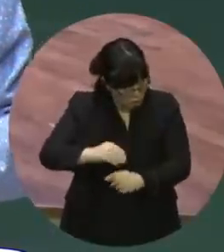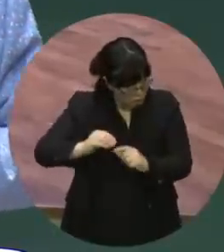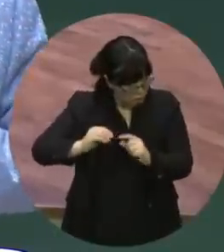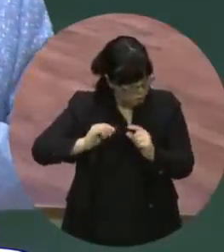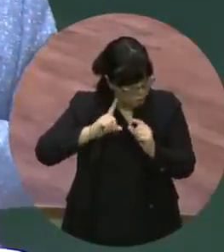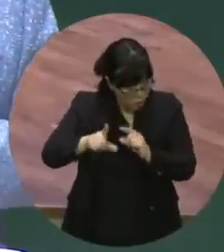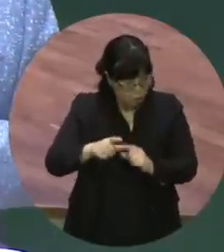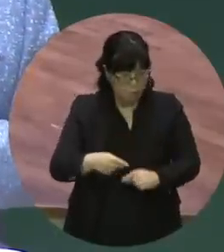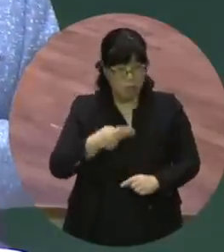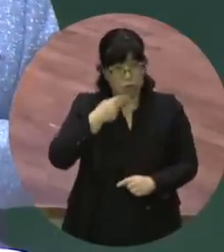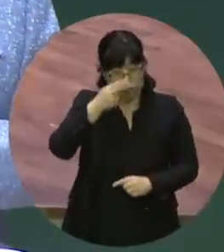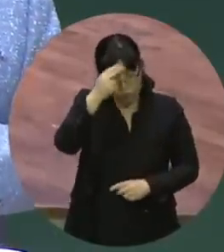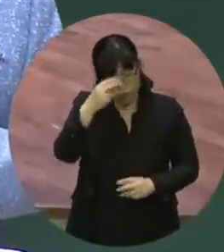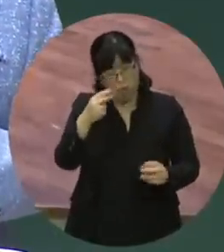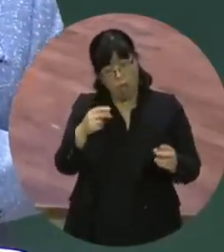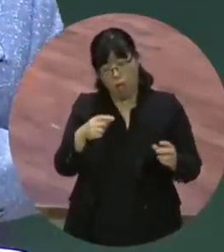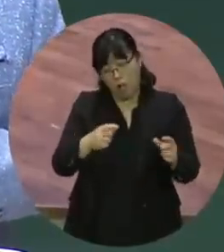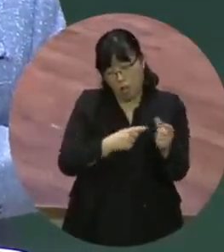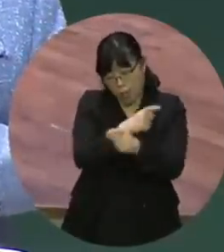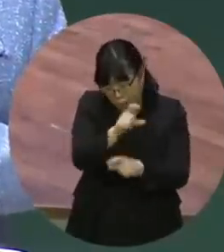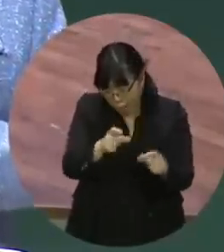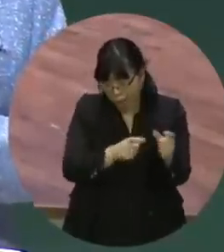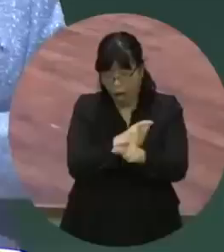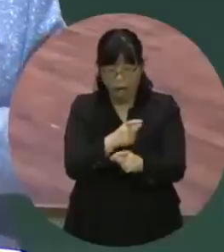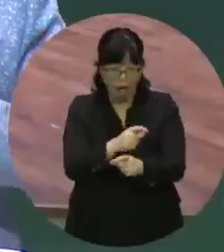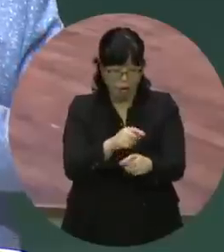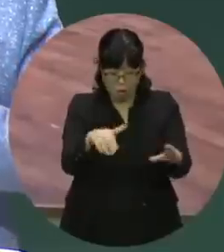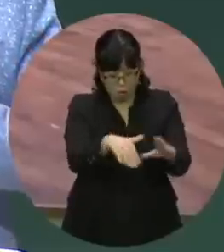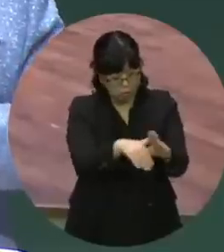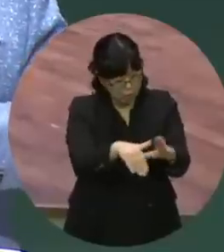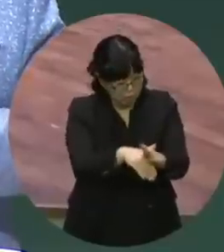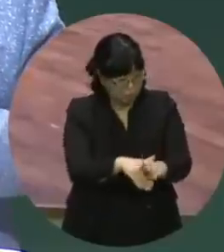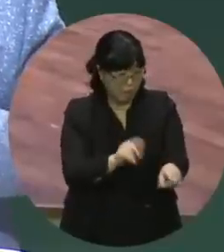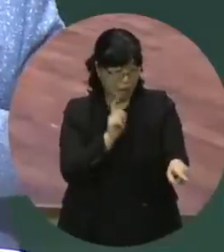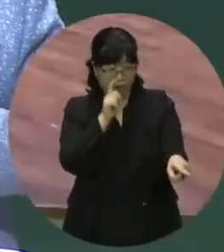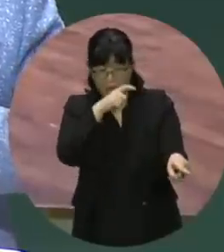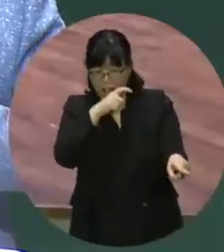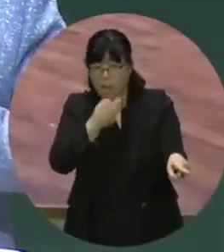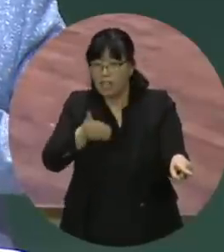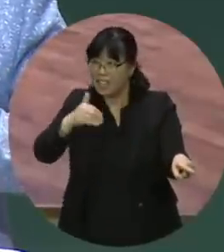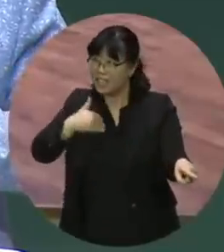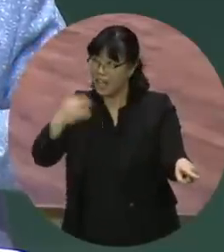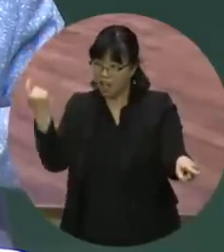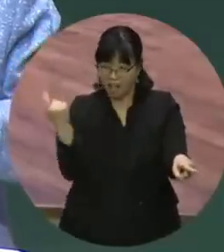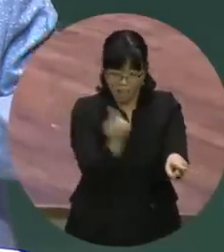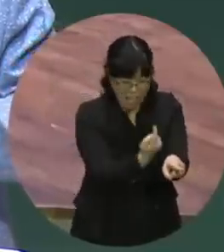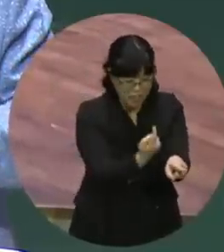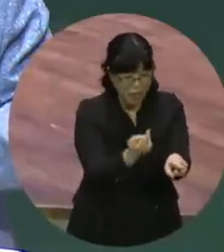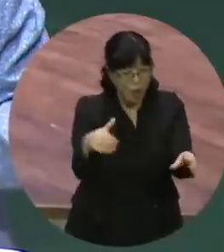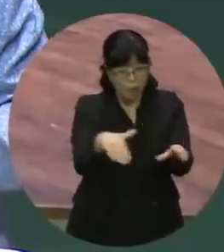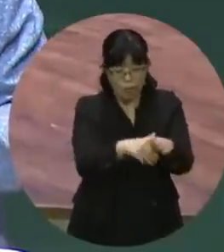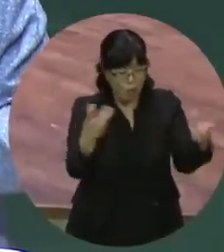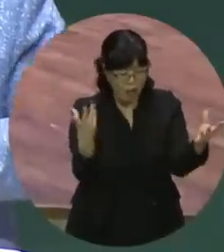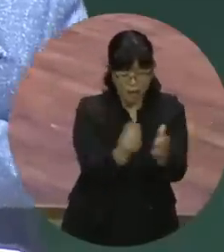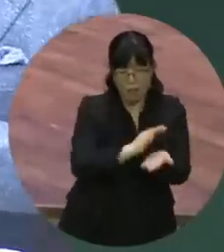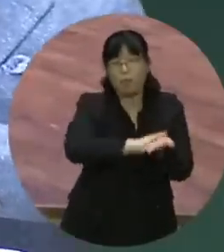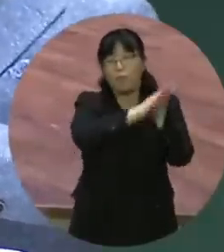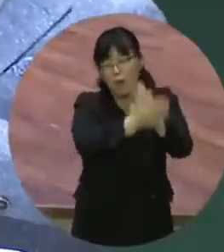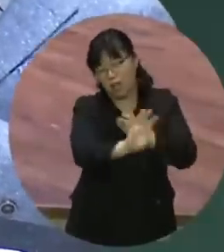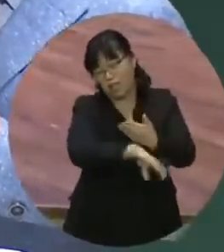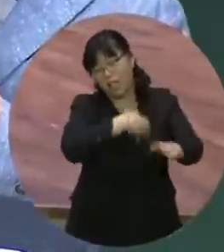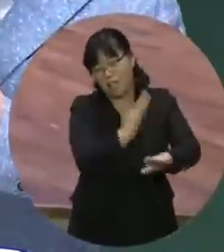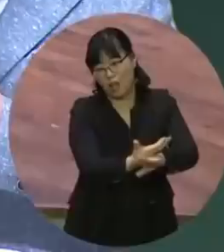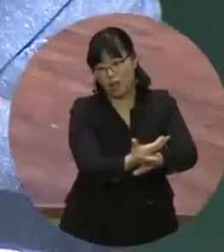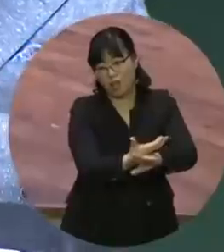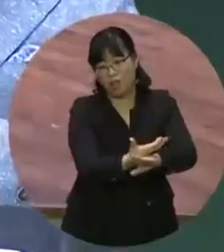남을 자요. 남을 자. 하나님 그 여러분 오래 살려주십시오. 아니에요. 하나님이 보호하고 지키신다고. 뭐